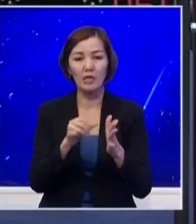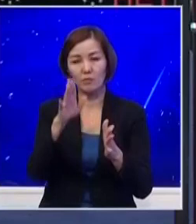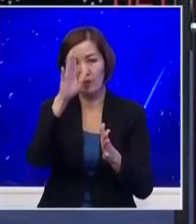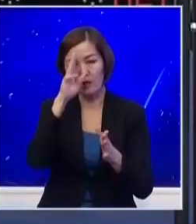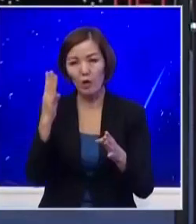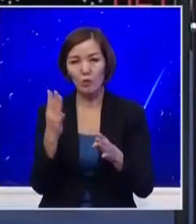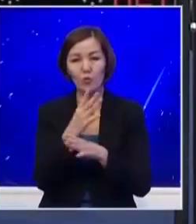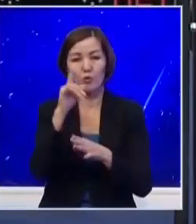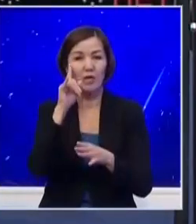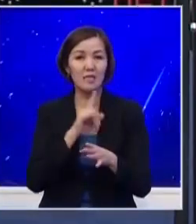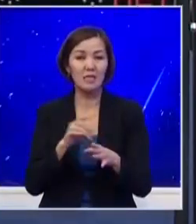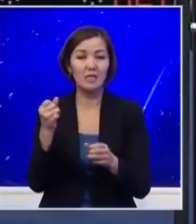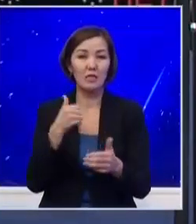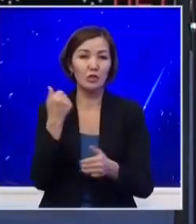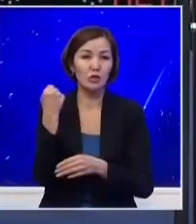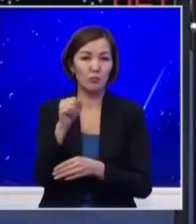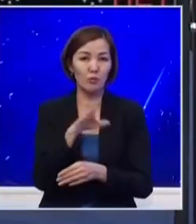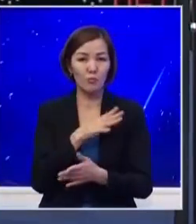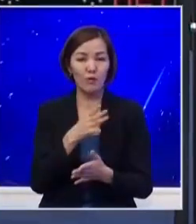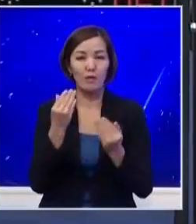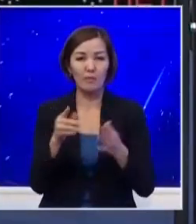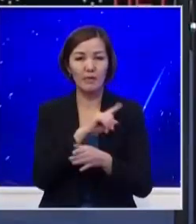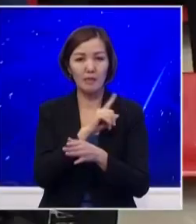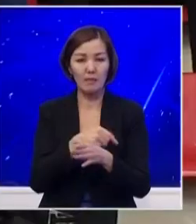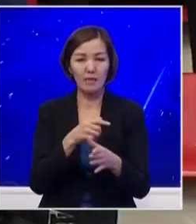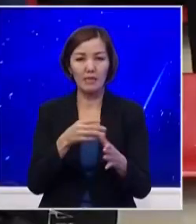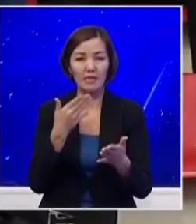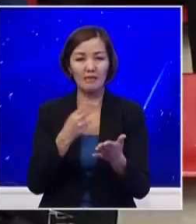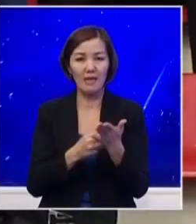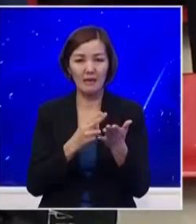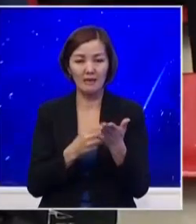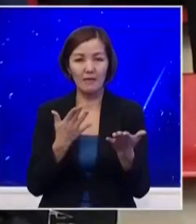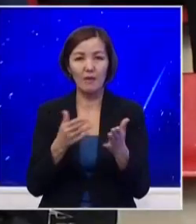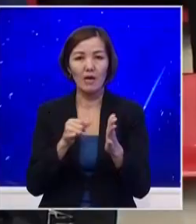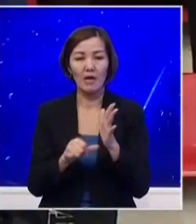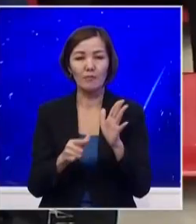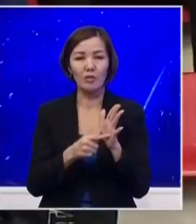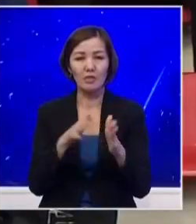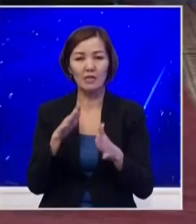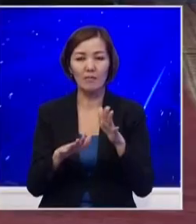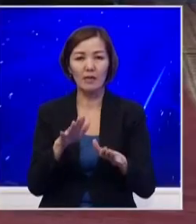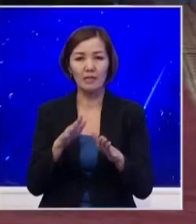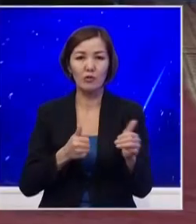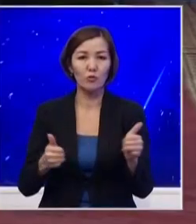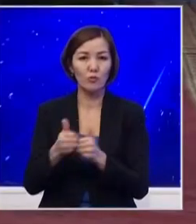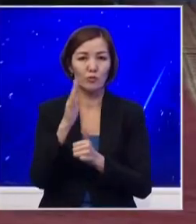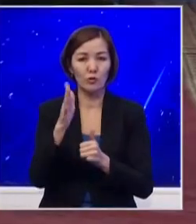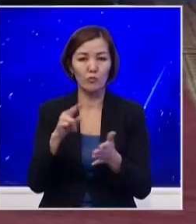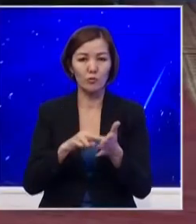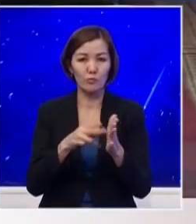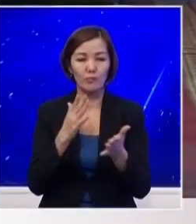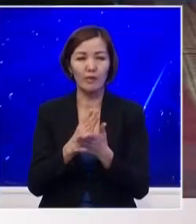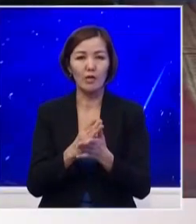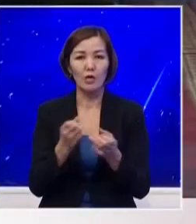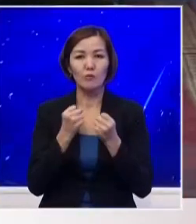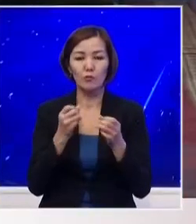4 мәрте Қазақстан чемпионы атанған. Биылда мықтылығын дәлдеп 67 келі салмақ дәрежесінде топ жаруды көздеп отыр. Спортқа қатысып